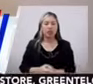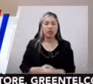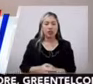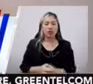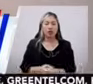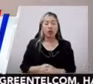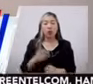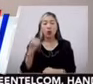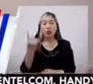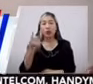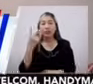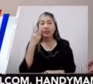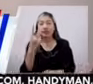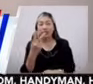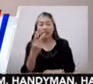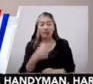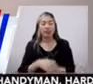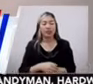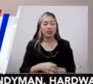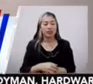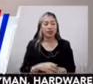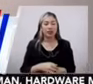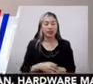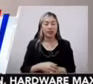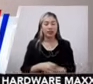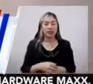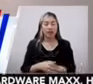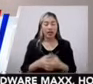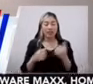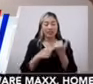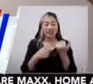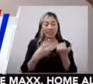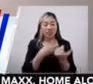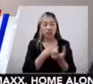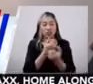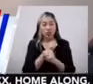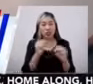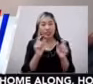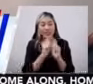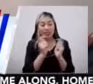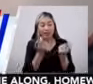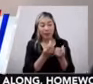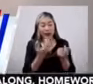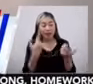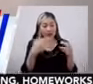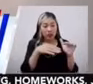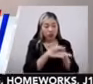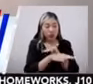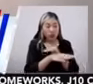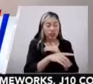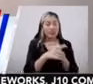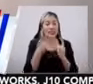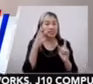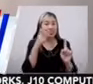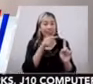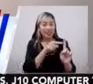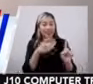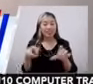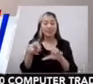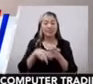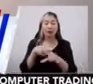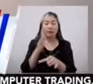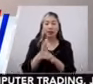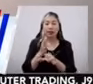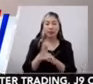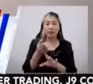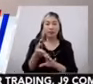escorts at ang incident natin ay sumakay din ito sa coaster kasama ng dating alkalde. At bago nga tumulak ay